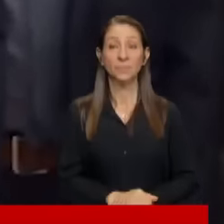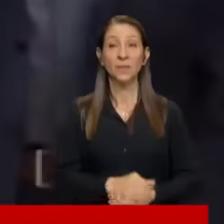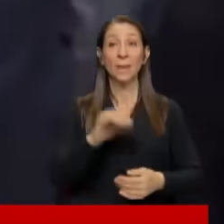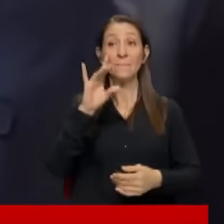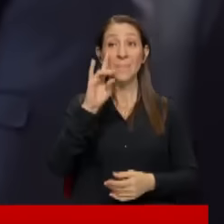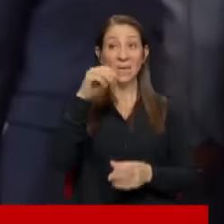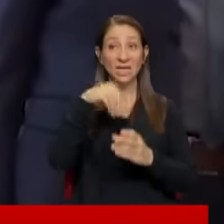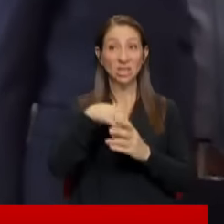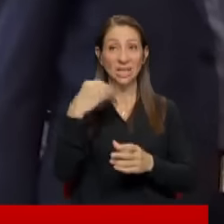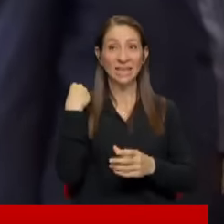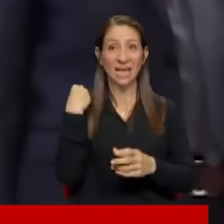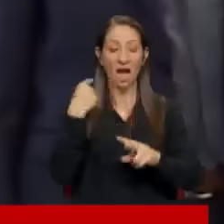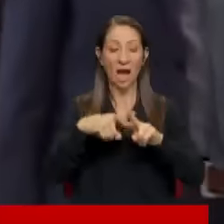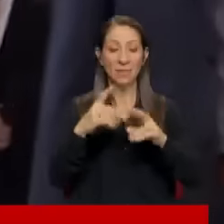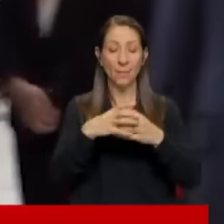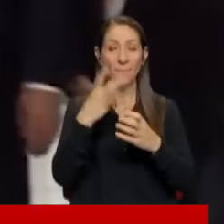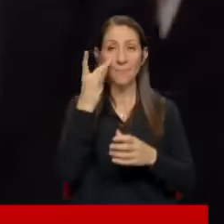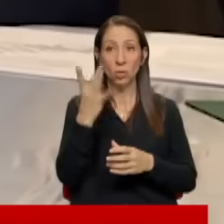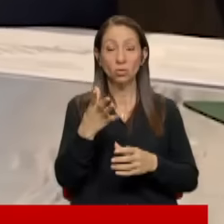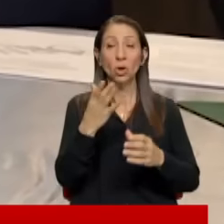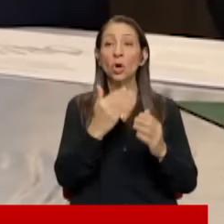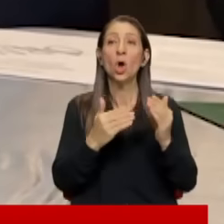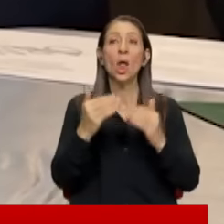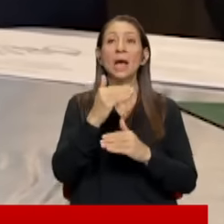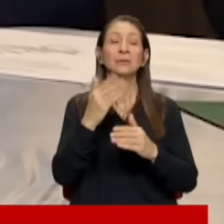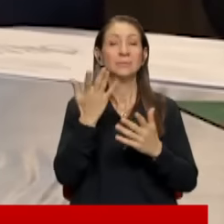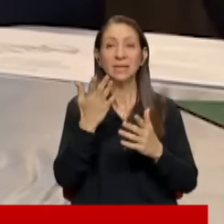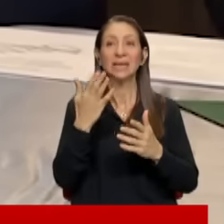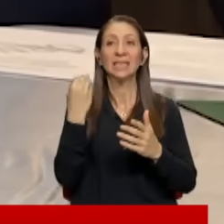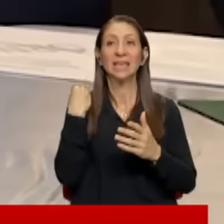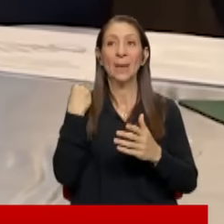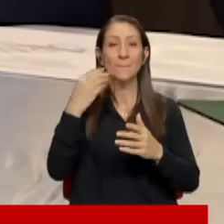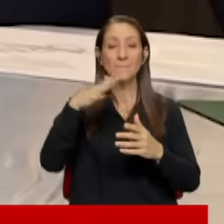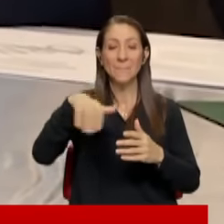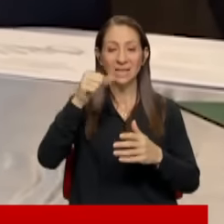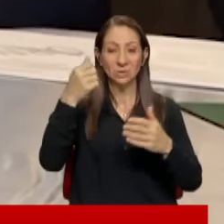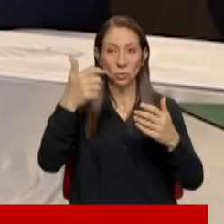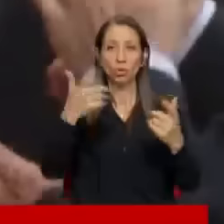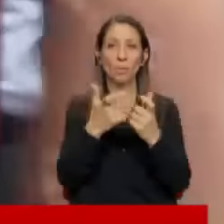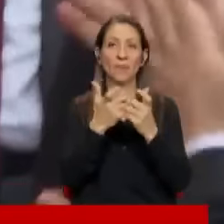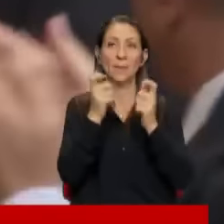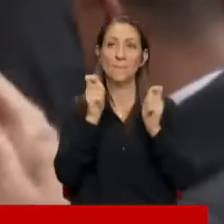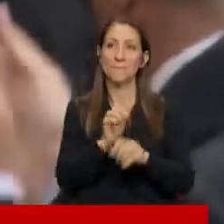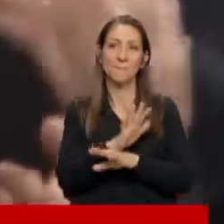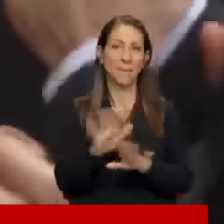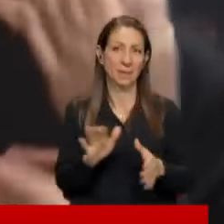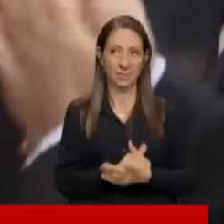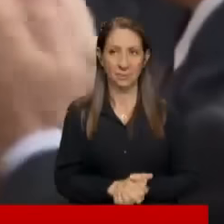Milliyetçi Hareket Partisi'nde yeni A takımı belli oldu. Olağan kurultayın ardından yeni Merkez Yönetim Kurulu ilk toplantısını yaptı.